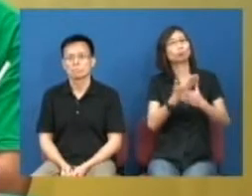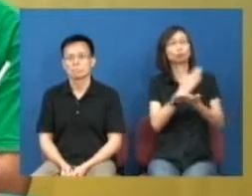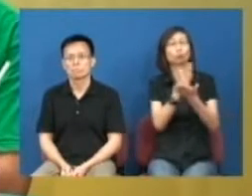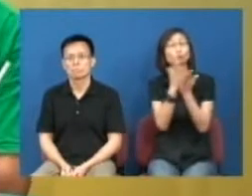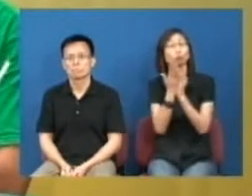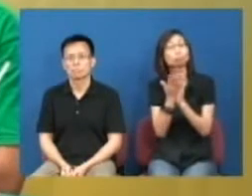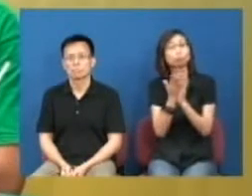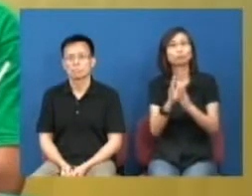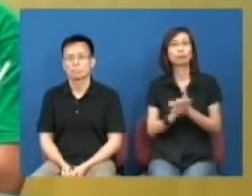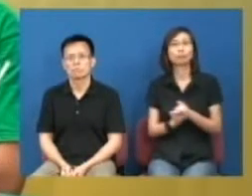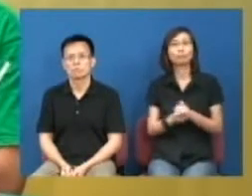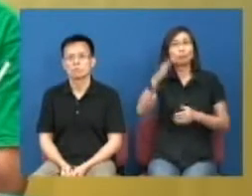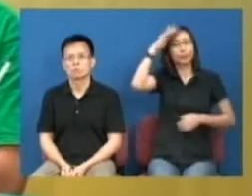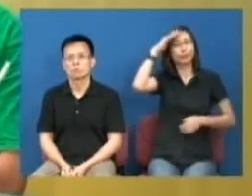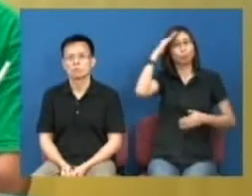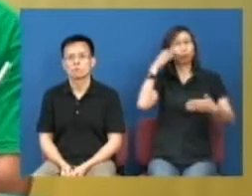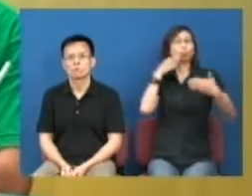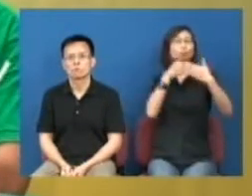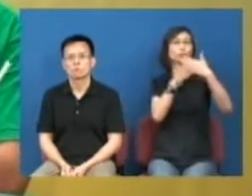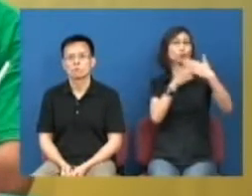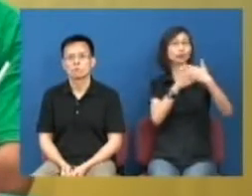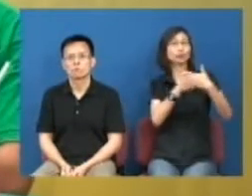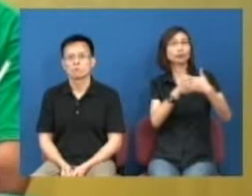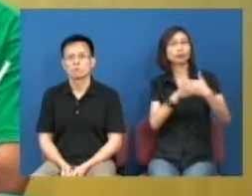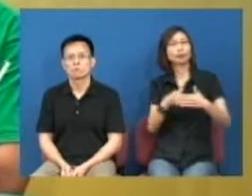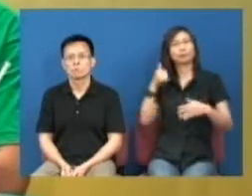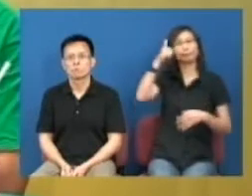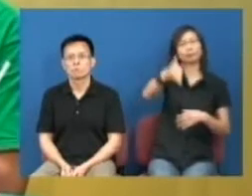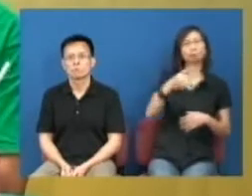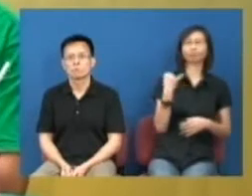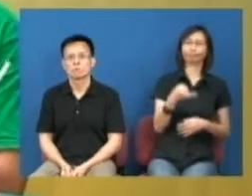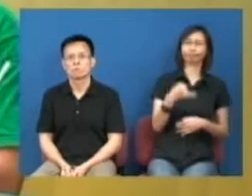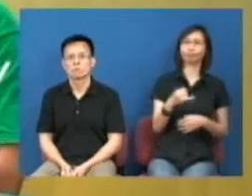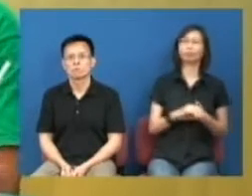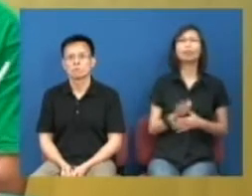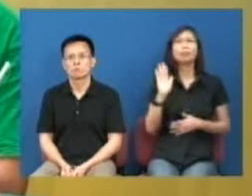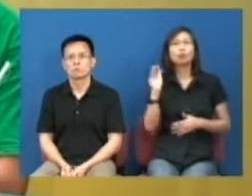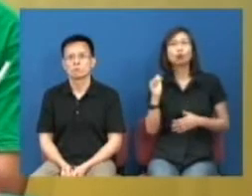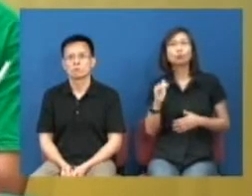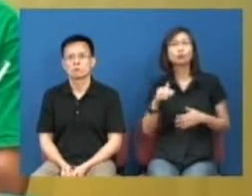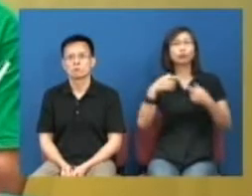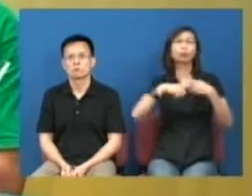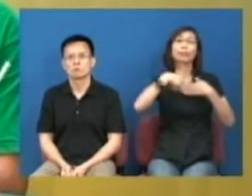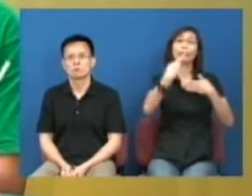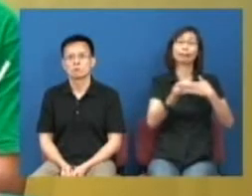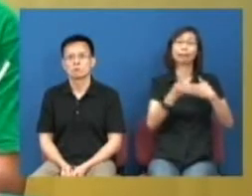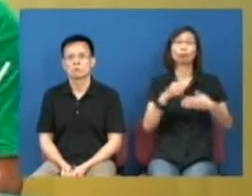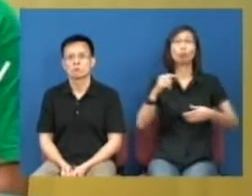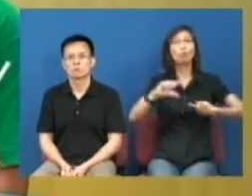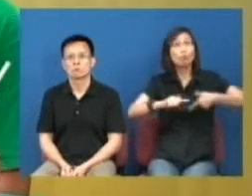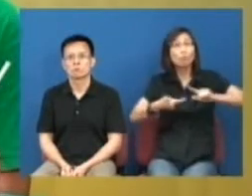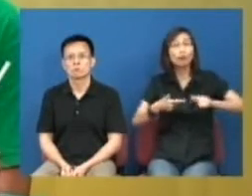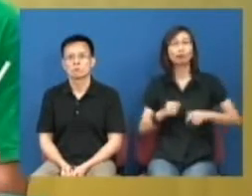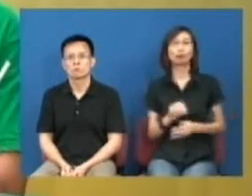撓令到你入不到場都好，其實你是有方法呢，是用你一種形式參與，譬如說大家就坐在那裡不